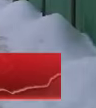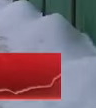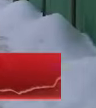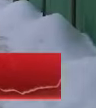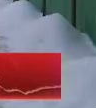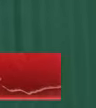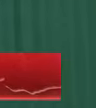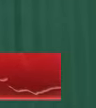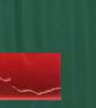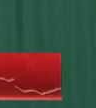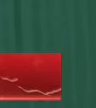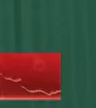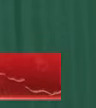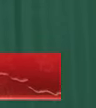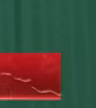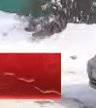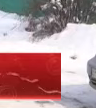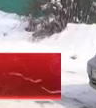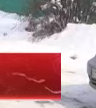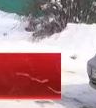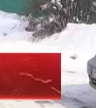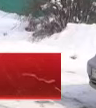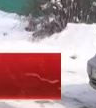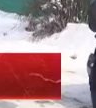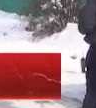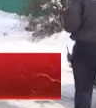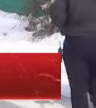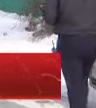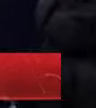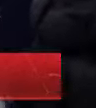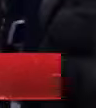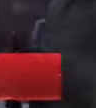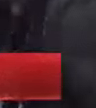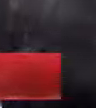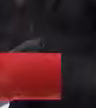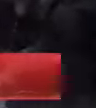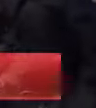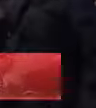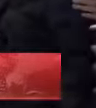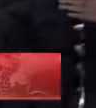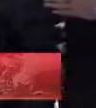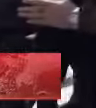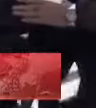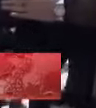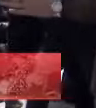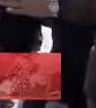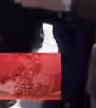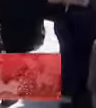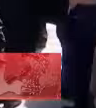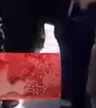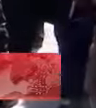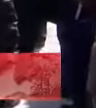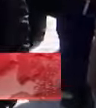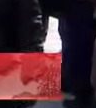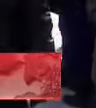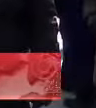Сотни домов под снос. В Алматы разгорается скандал вокруг строительства дороги. Мои родители здесь лежат, и я не позволю